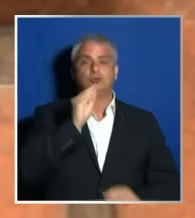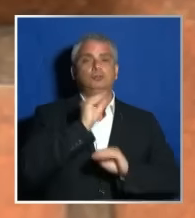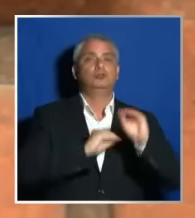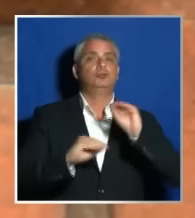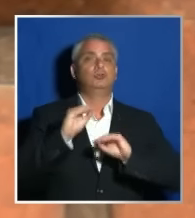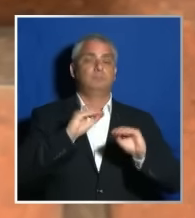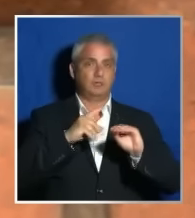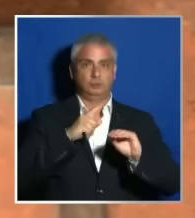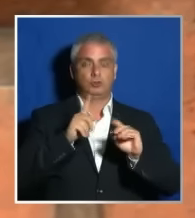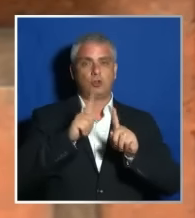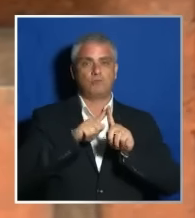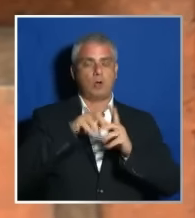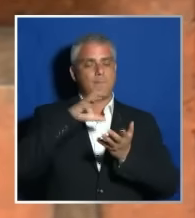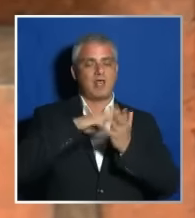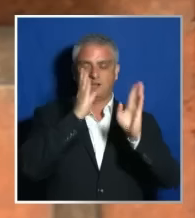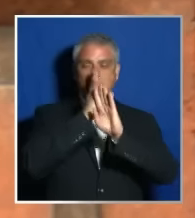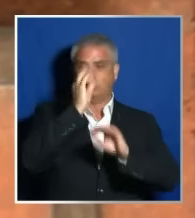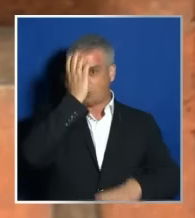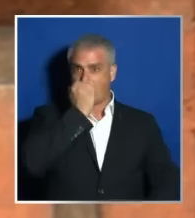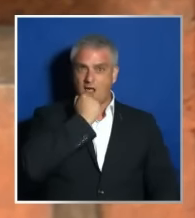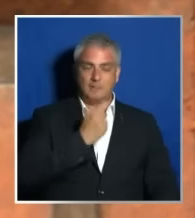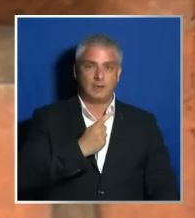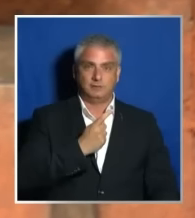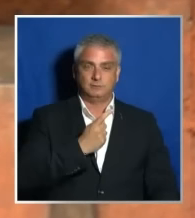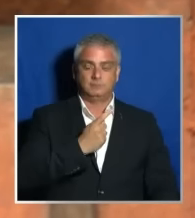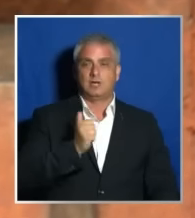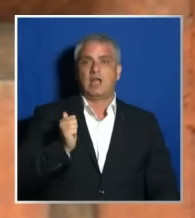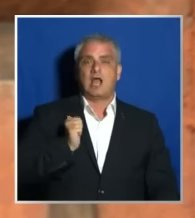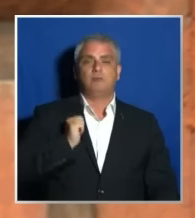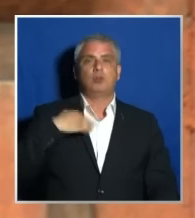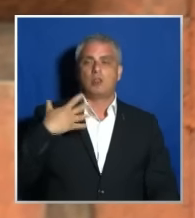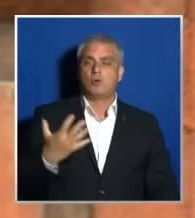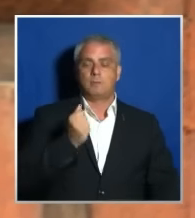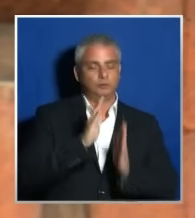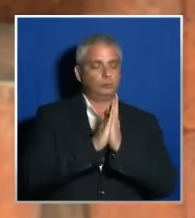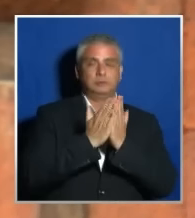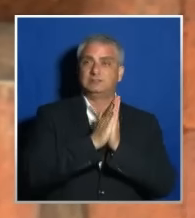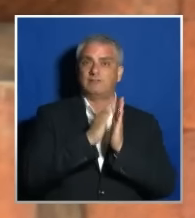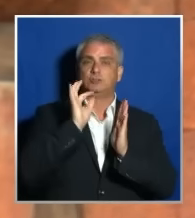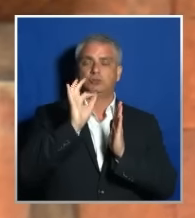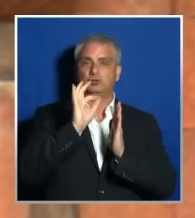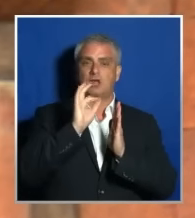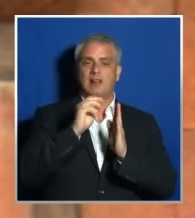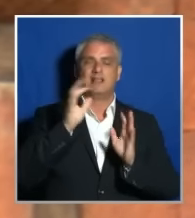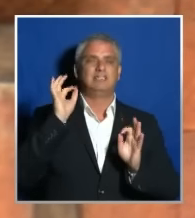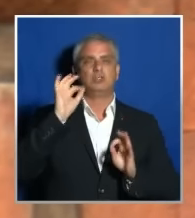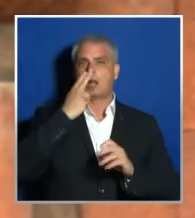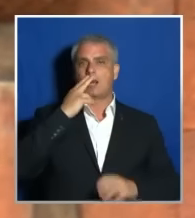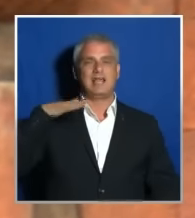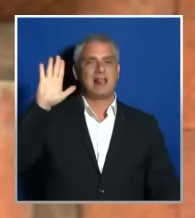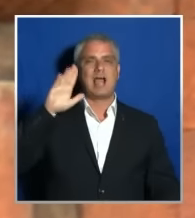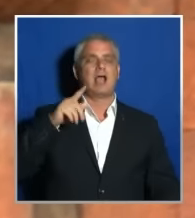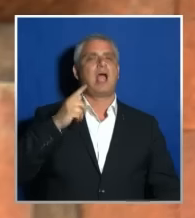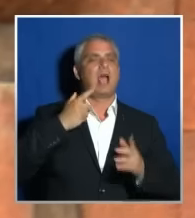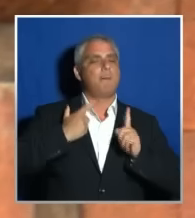ששימש כמאחז טרור של החמאס, חיילינו מצאו עותק שספר הסתנה של היטלר מיין